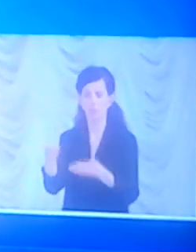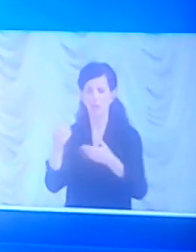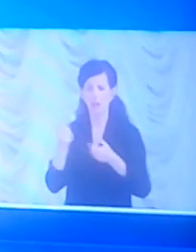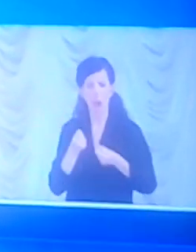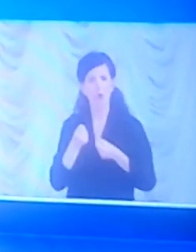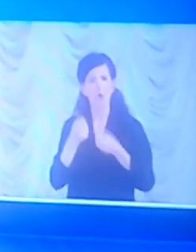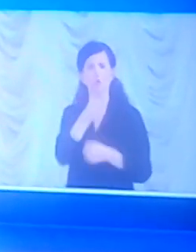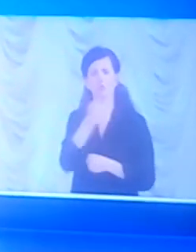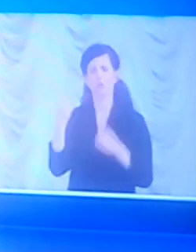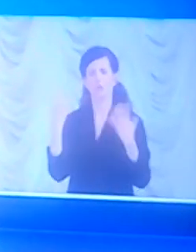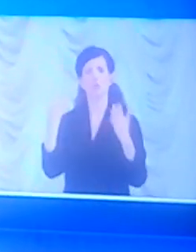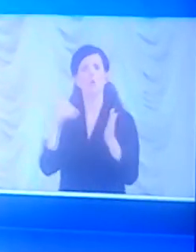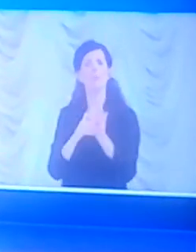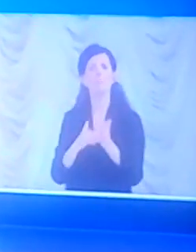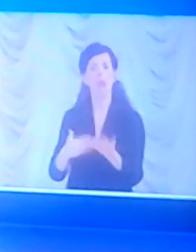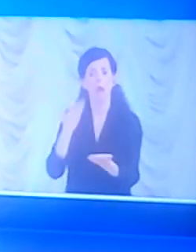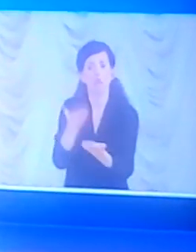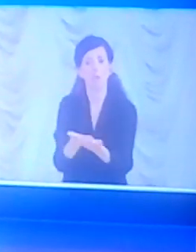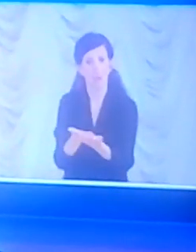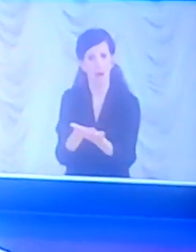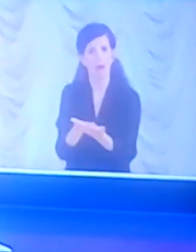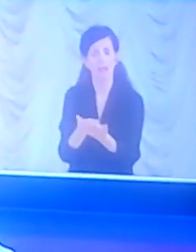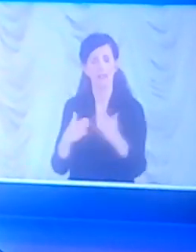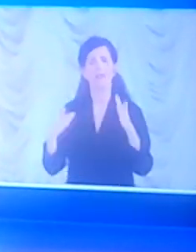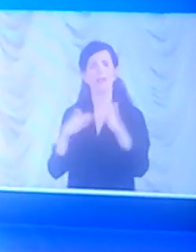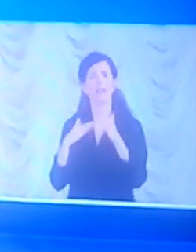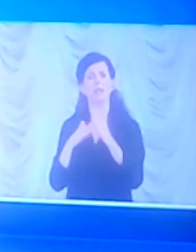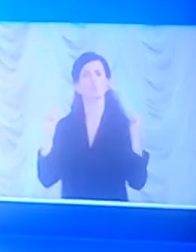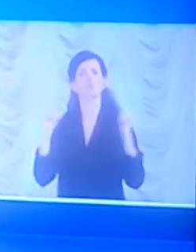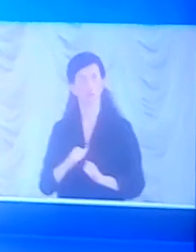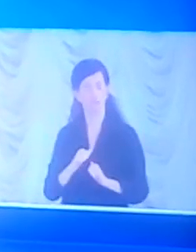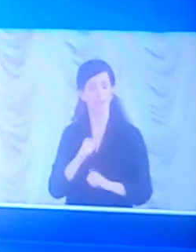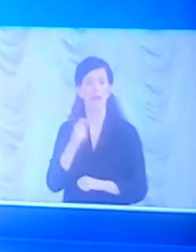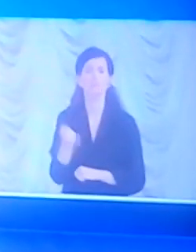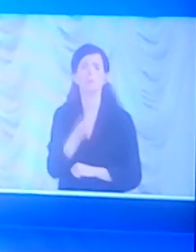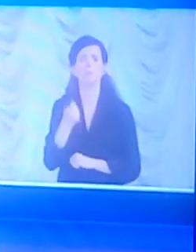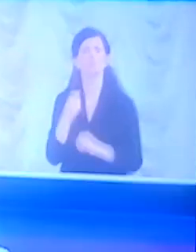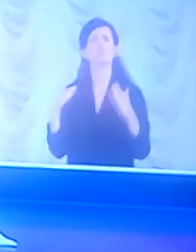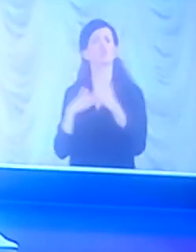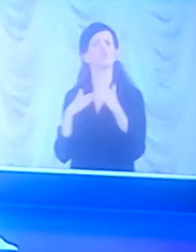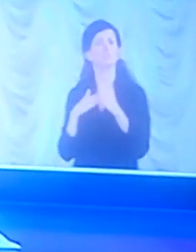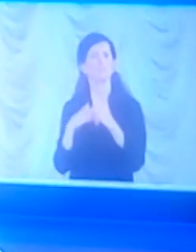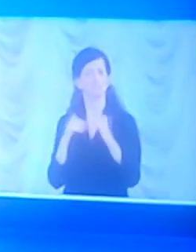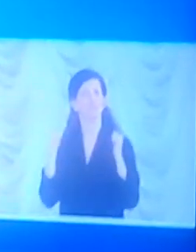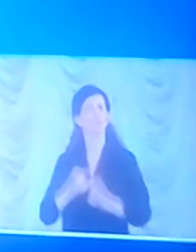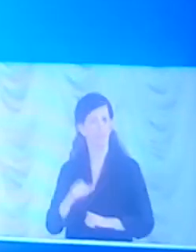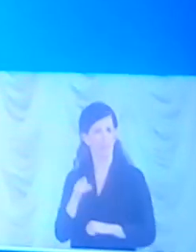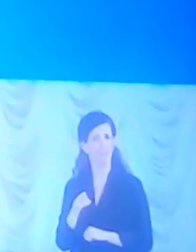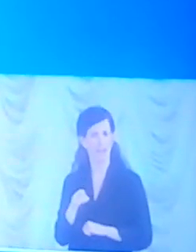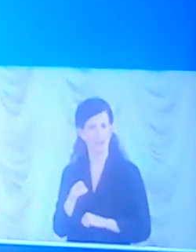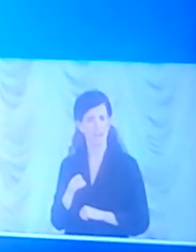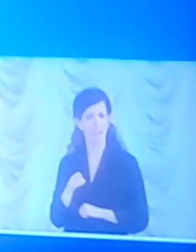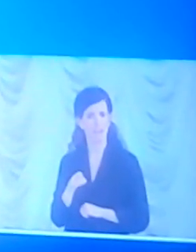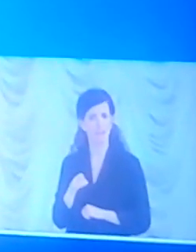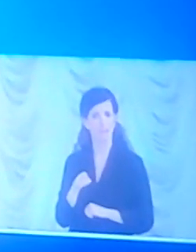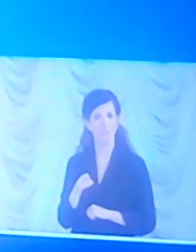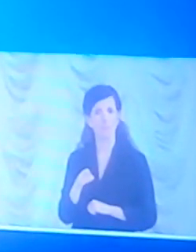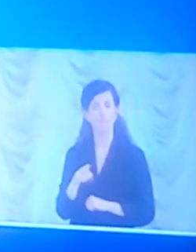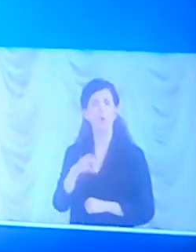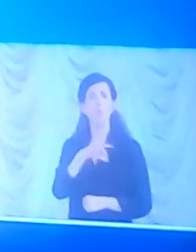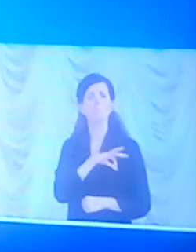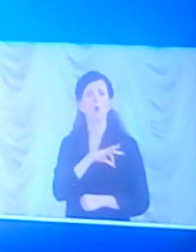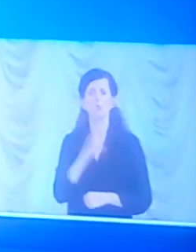109.000 domande in più di reddito di cittadinanza, di pensione di cittadinanza. Sono arrivate, pensate, solo per il